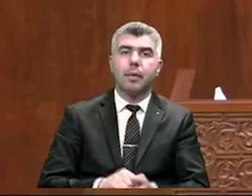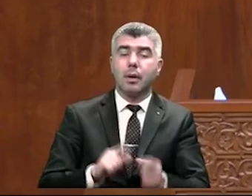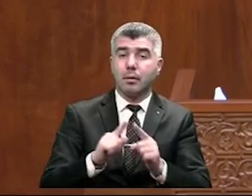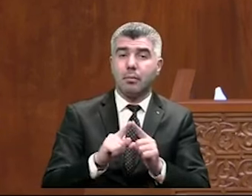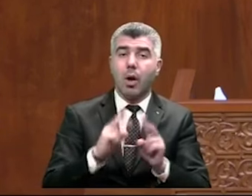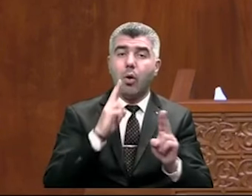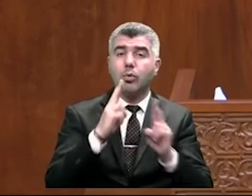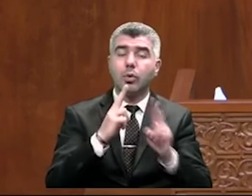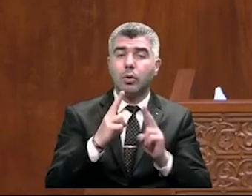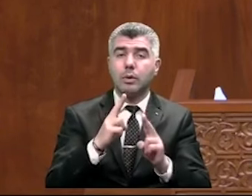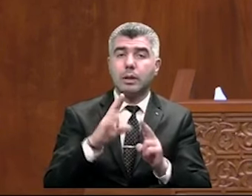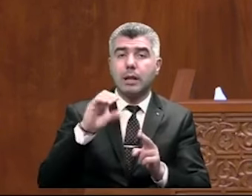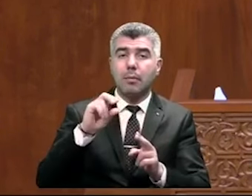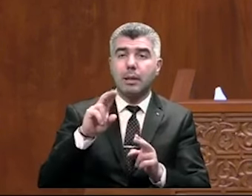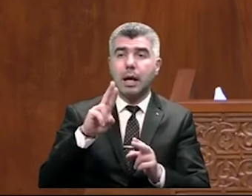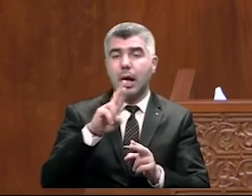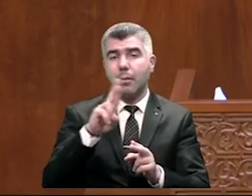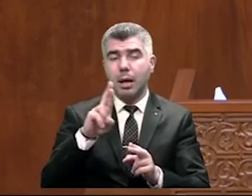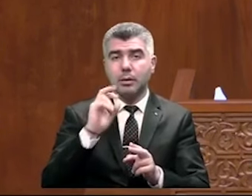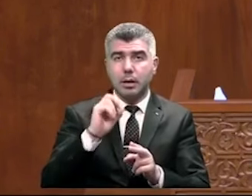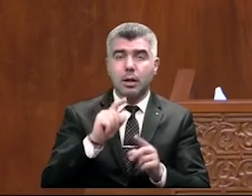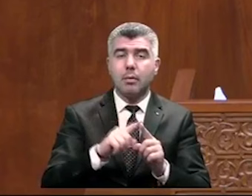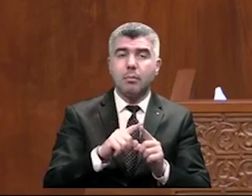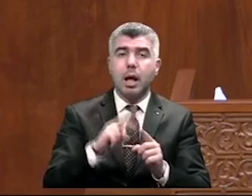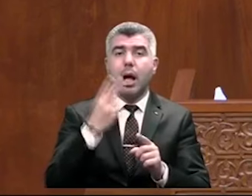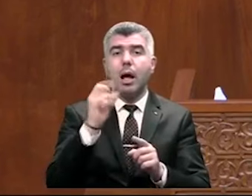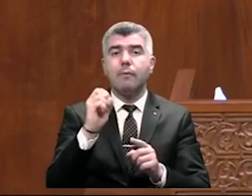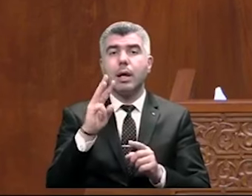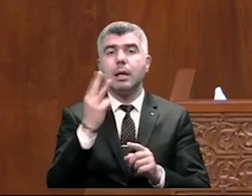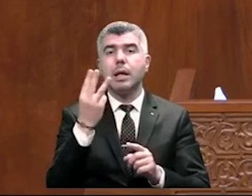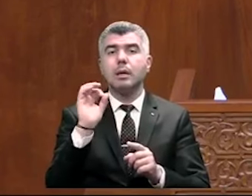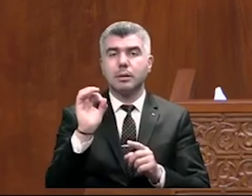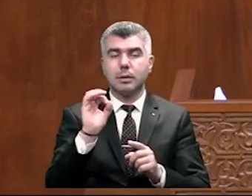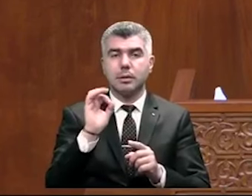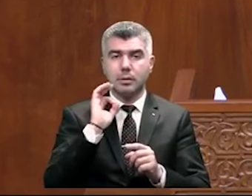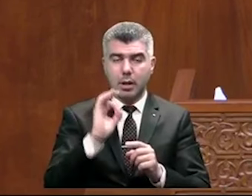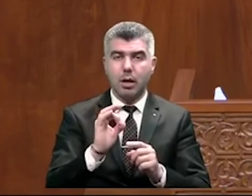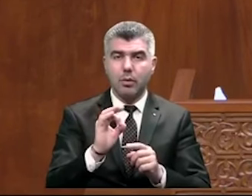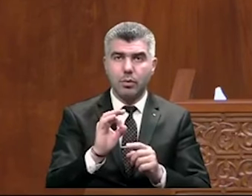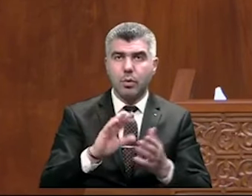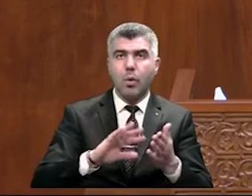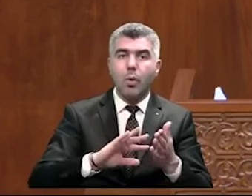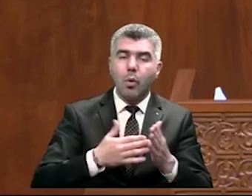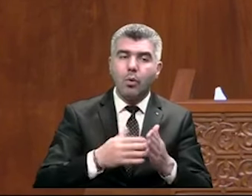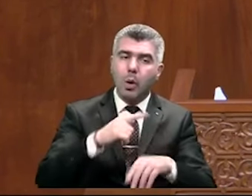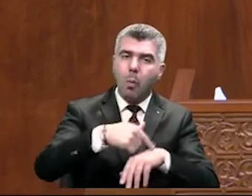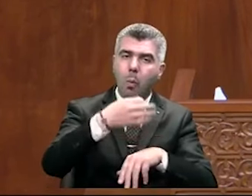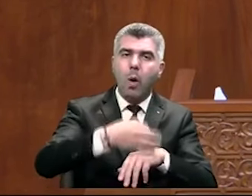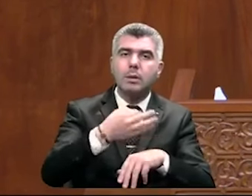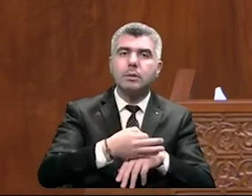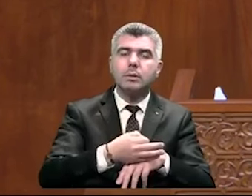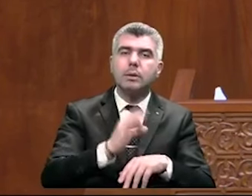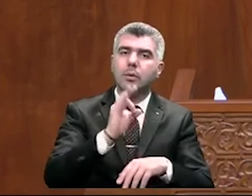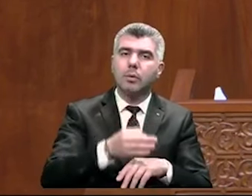فهي سيتم انجازها من هنا ل 2030 لكي تكون جاهزه في هذا التاريخ و